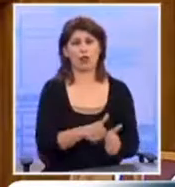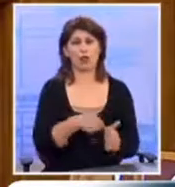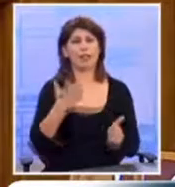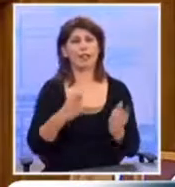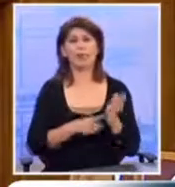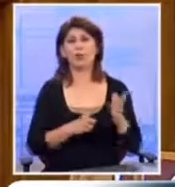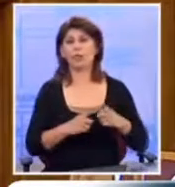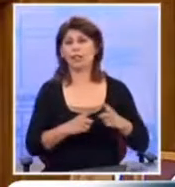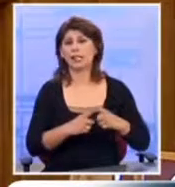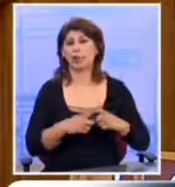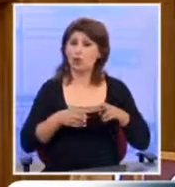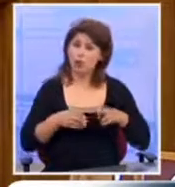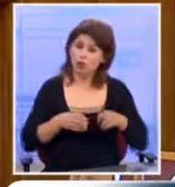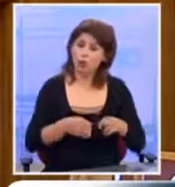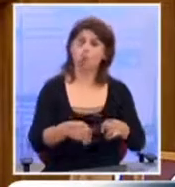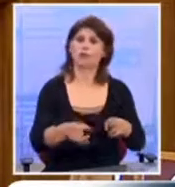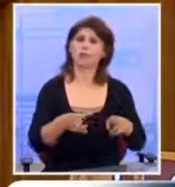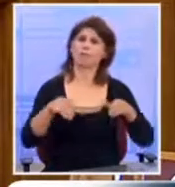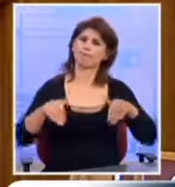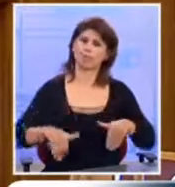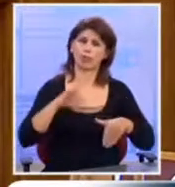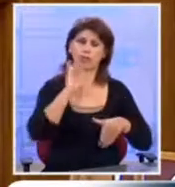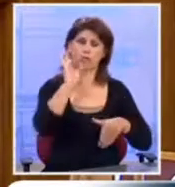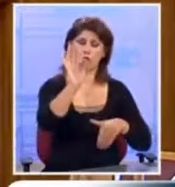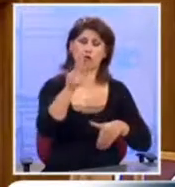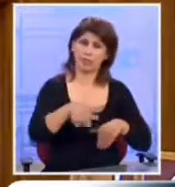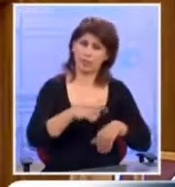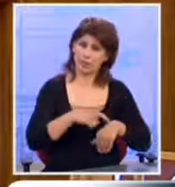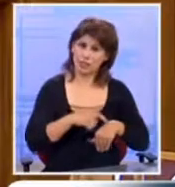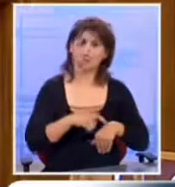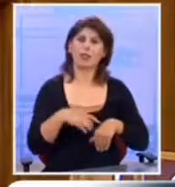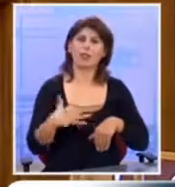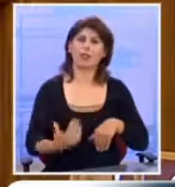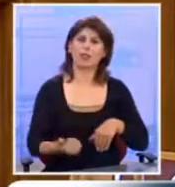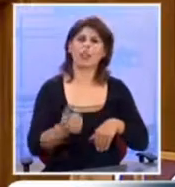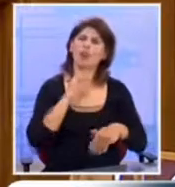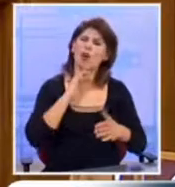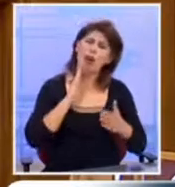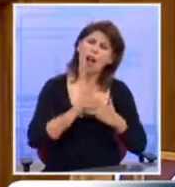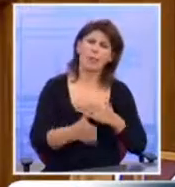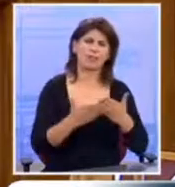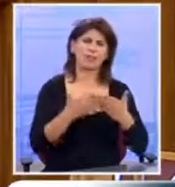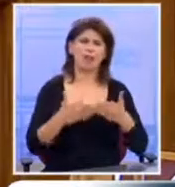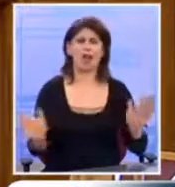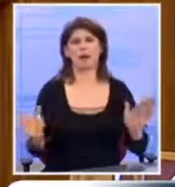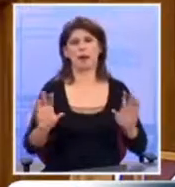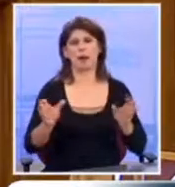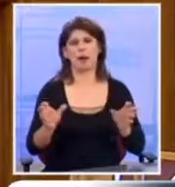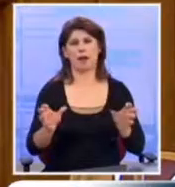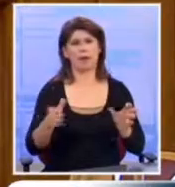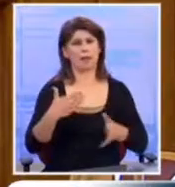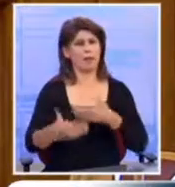κάποιες νομοτεχνικές οδούς που υπηρετούν το στόχο και που εν προκειμένου είναι το άγνωστο. άμεσο άνοιγμα της ΕΡΤ